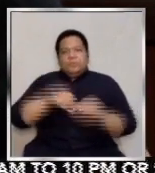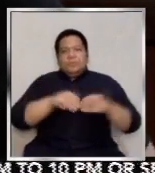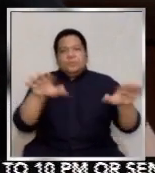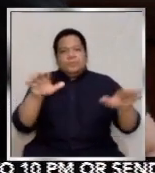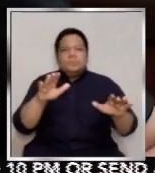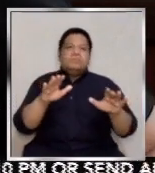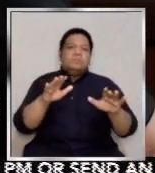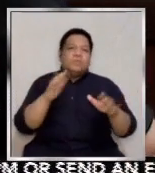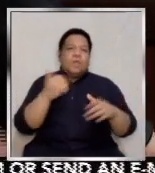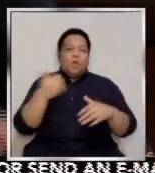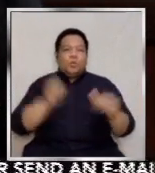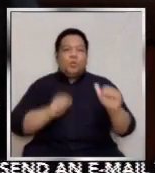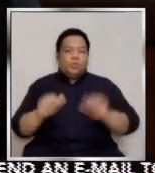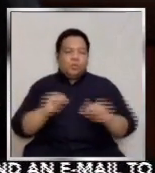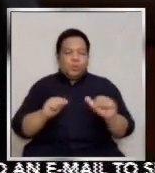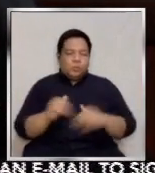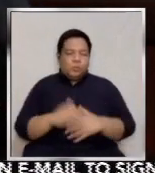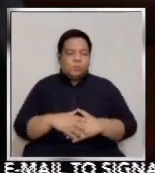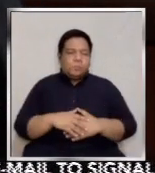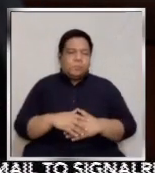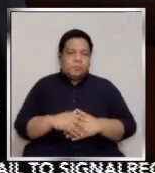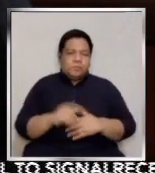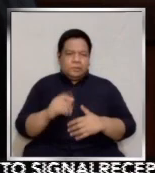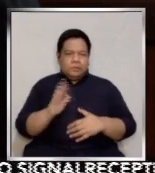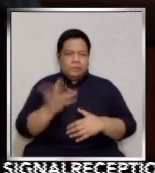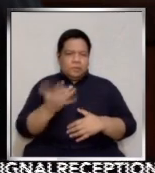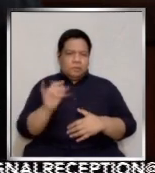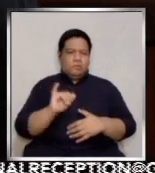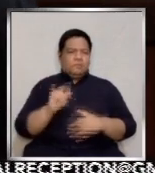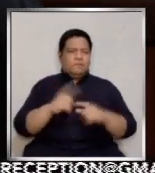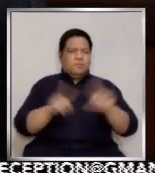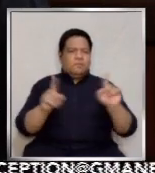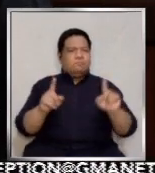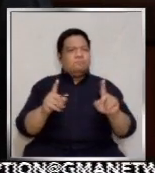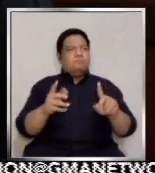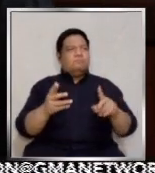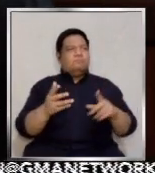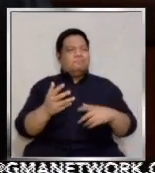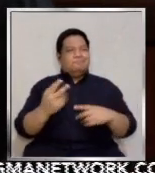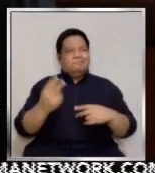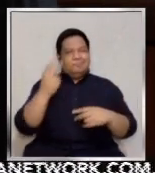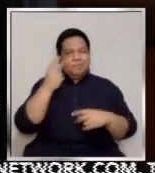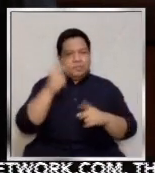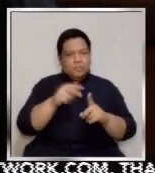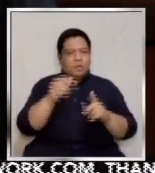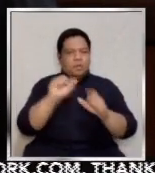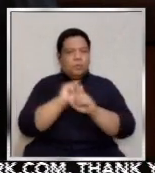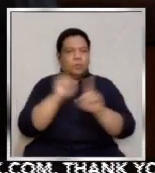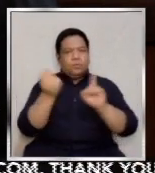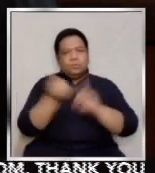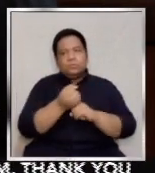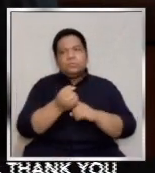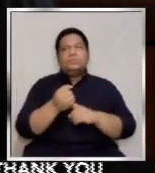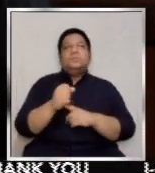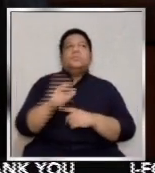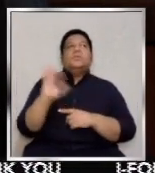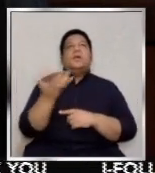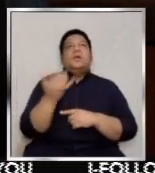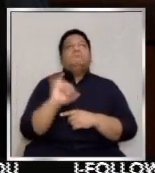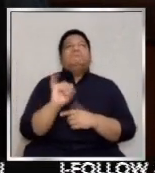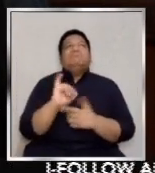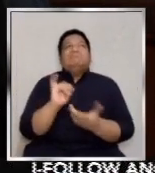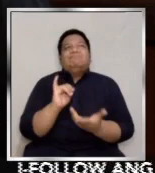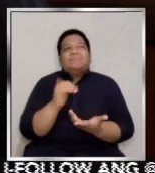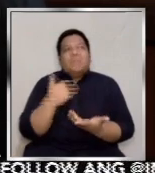Parang it's a different ano din. Parang ito yung siguro yung pagtingin sa sitwasyon na parang may mga bagay kang makabuluhan na